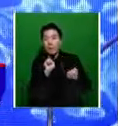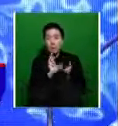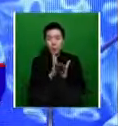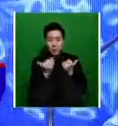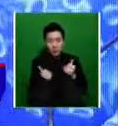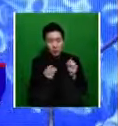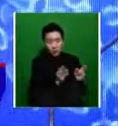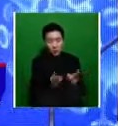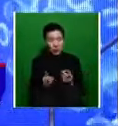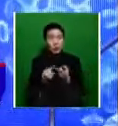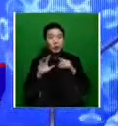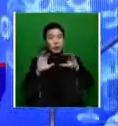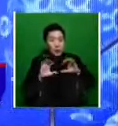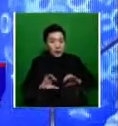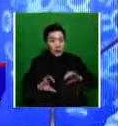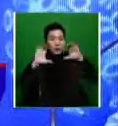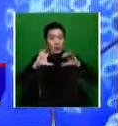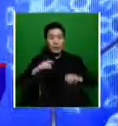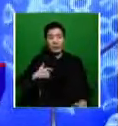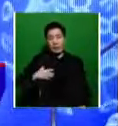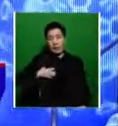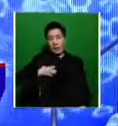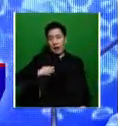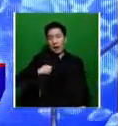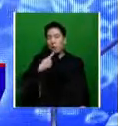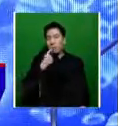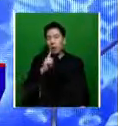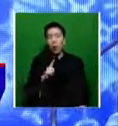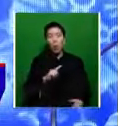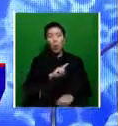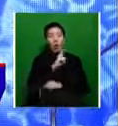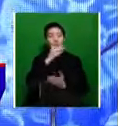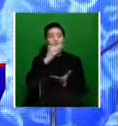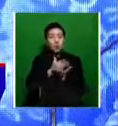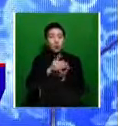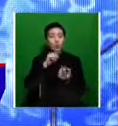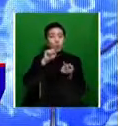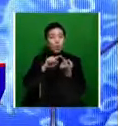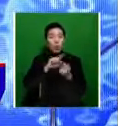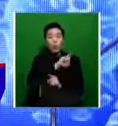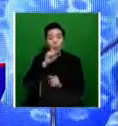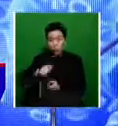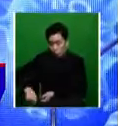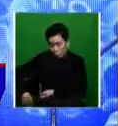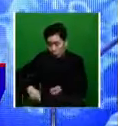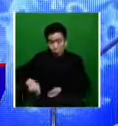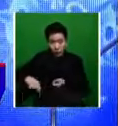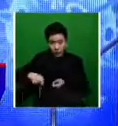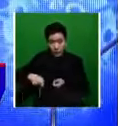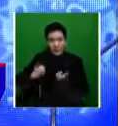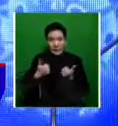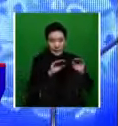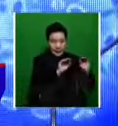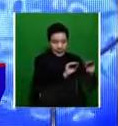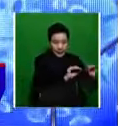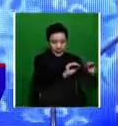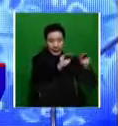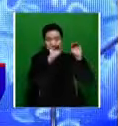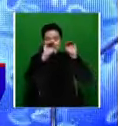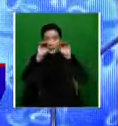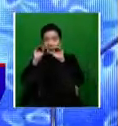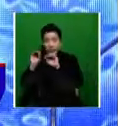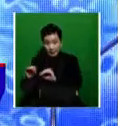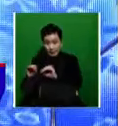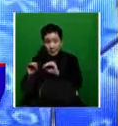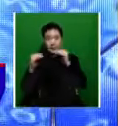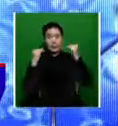มาตรการของรัฐบาลนะครับก็อย่างการเลื่อนวันหยุดสงกรานต์นี่ครับเดี๋ยวก็จะมีมาตรการต่างๆออกมาโ